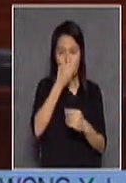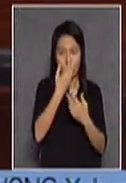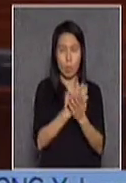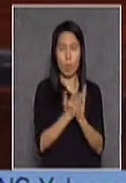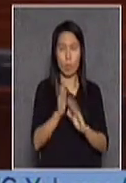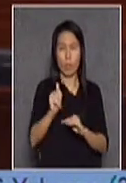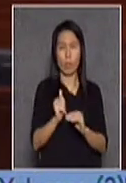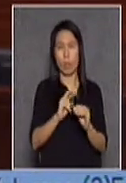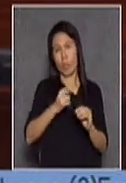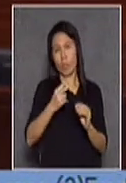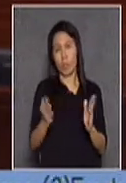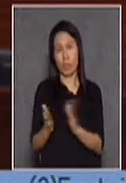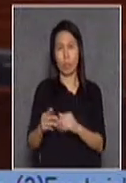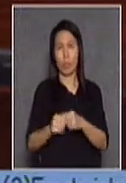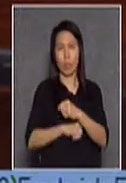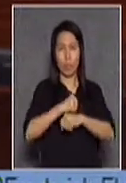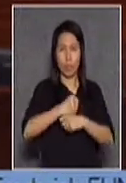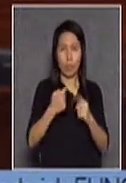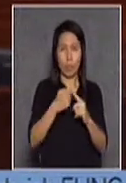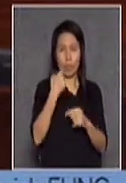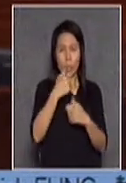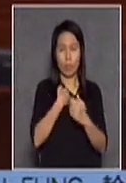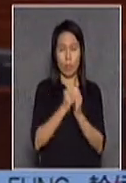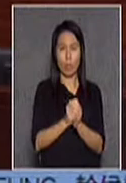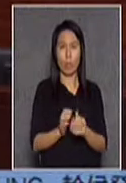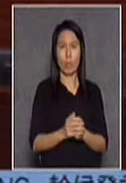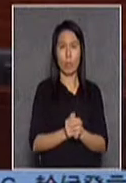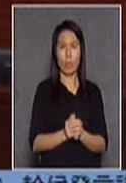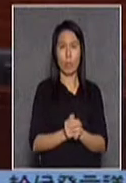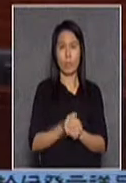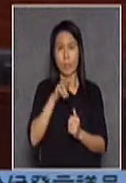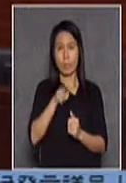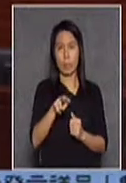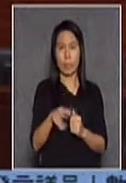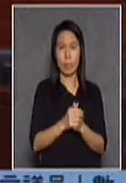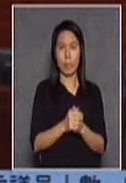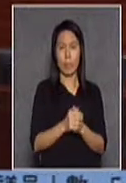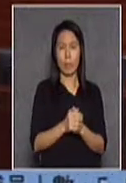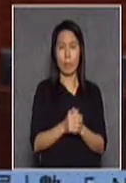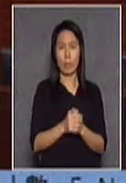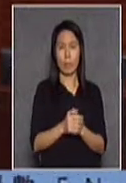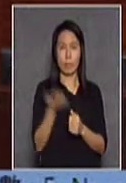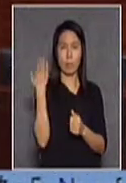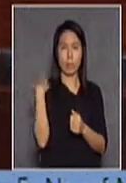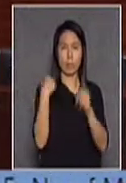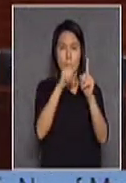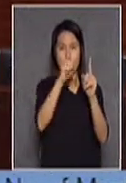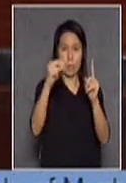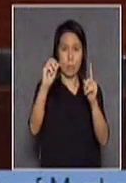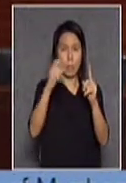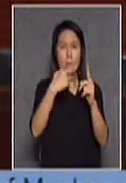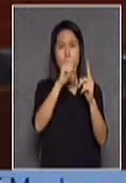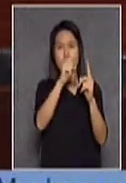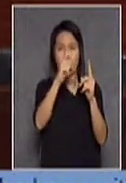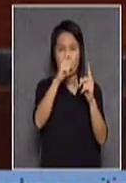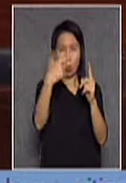調整呢個勞動人口嗰個嘅需求。咁我哋睇翻喺呢個嘅70、80年代咧，當年移民落嚟